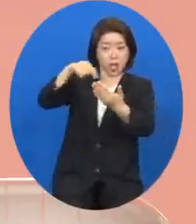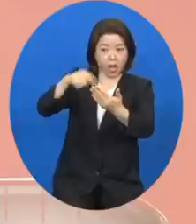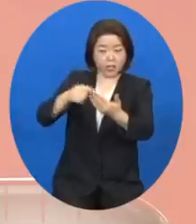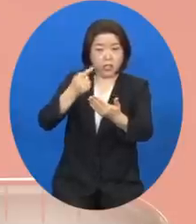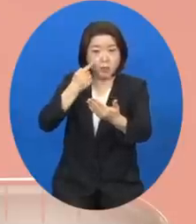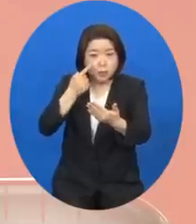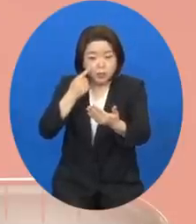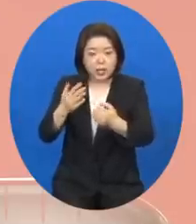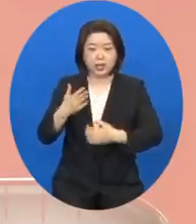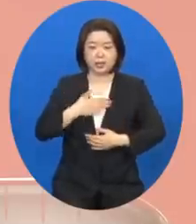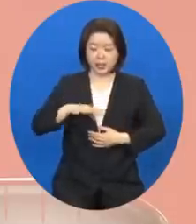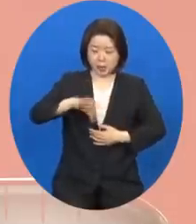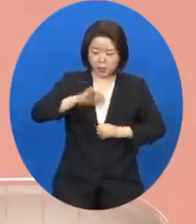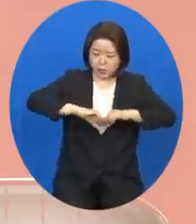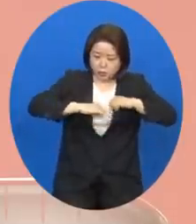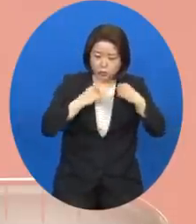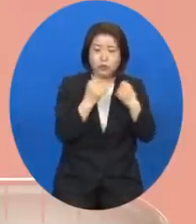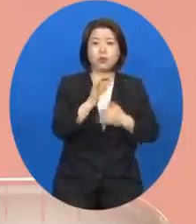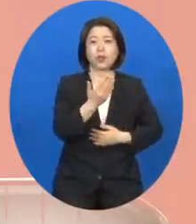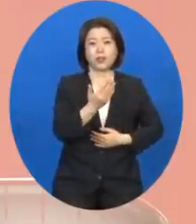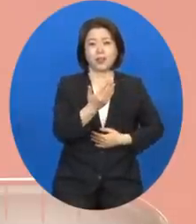먼저 순종해야 됐고